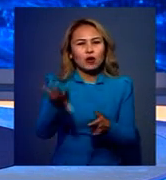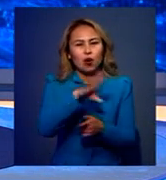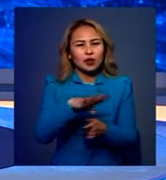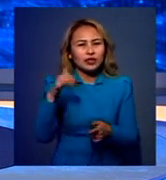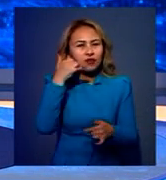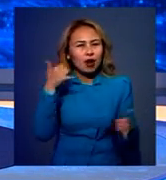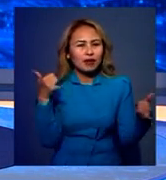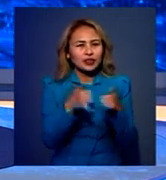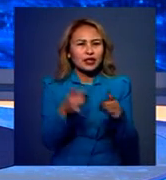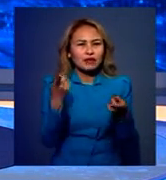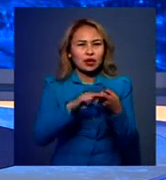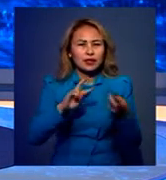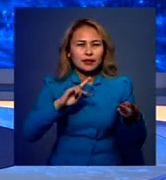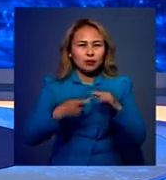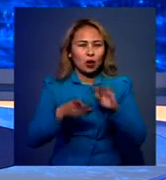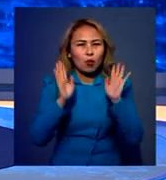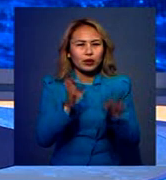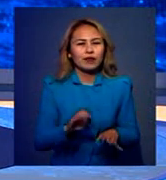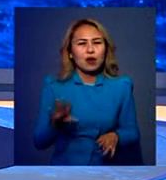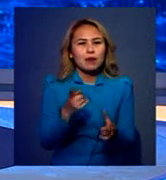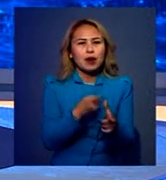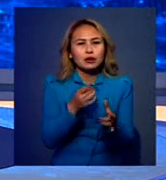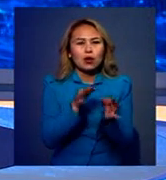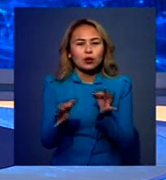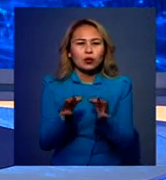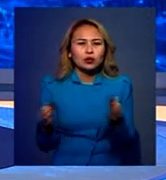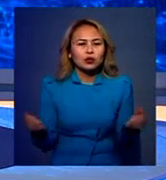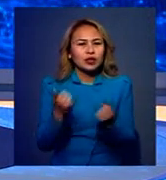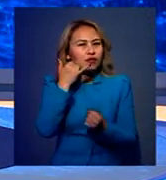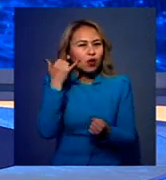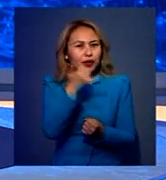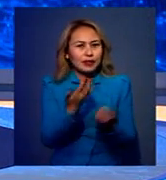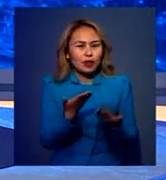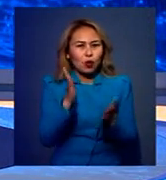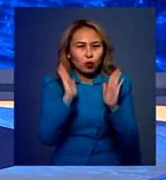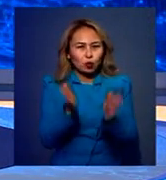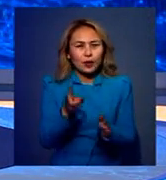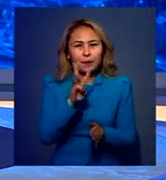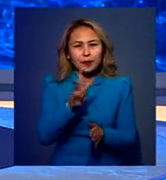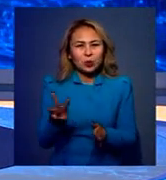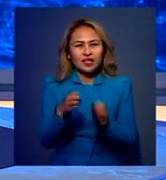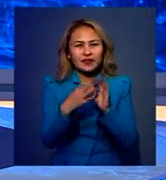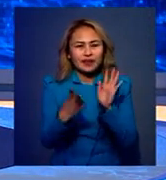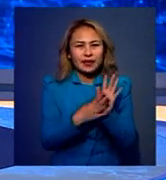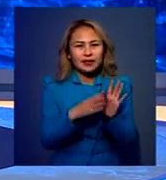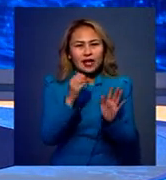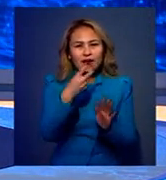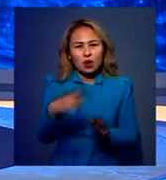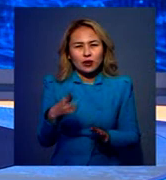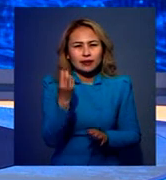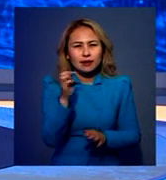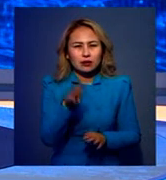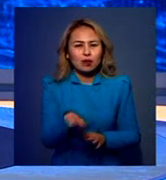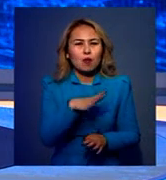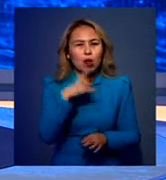ұялы байланыс ақысы өзгереді. Енді Еуроодақ аймағында қоңырау шалсаңыз, минутына 19 евроценттен, ал